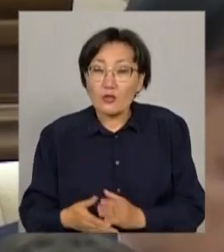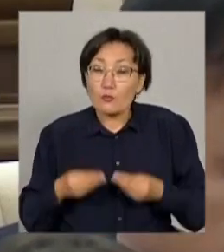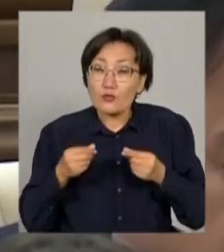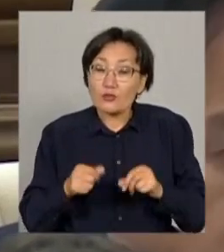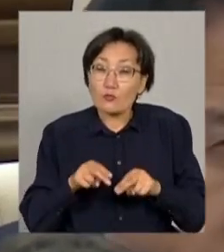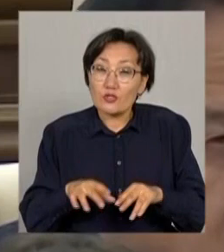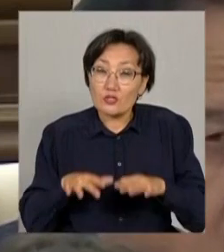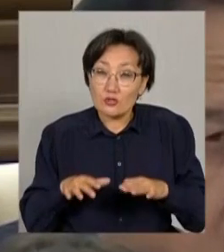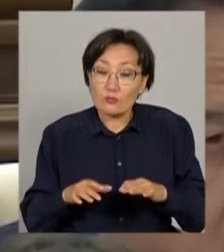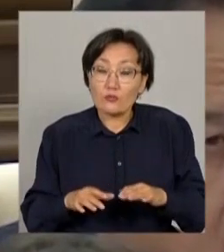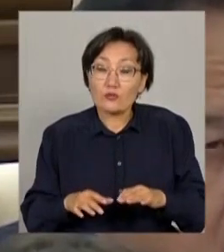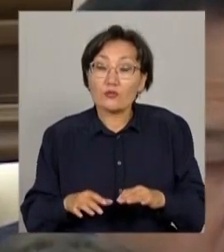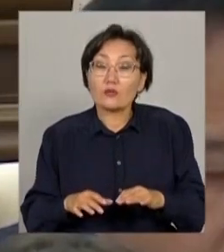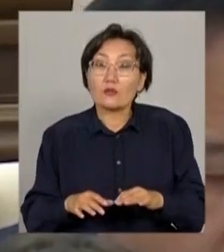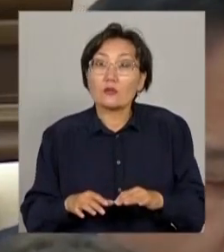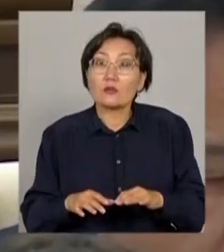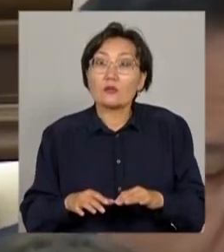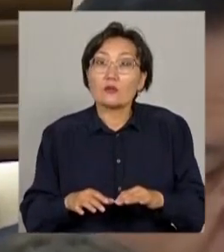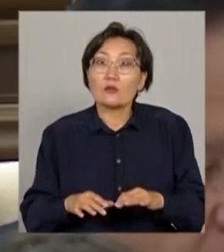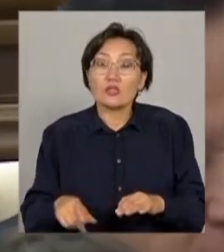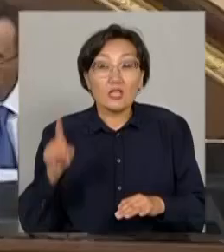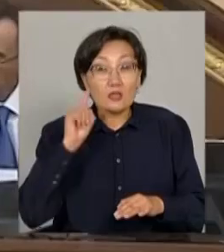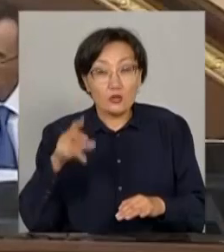пен есеп беретін үкімет қайда қалды?